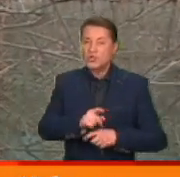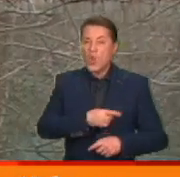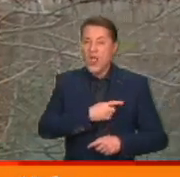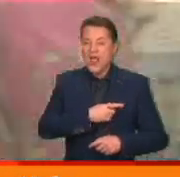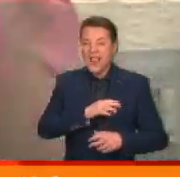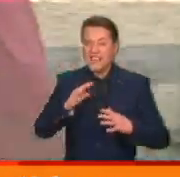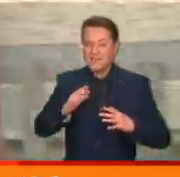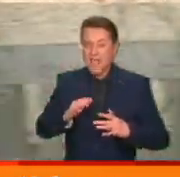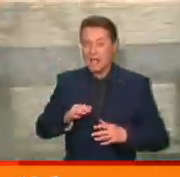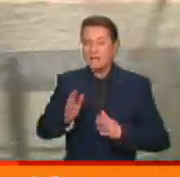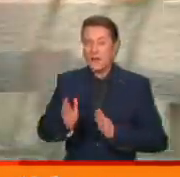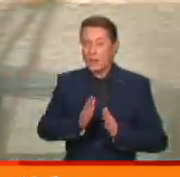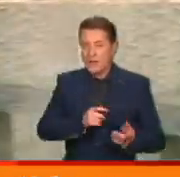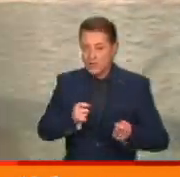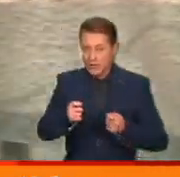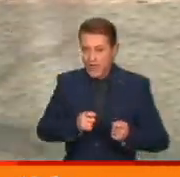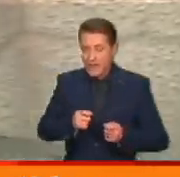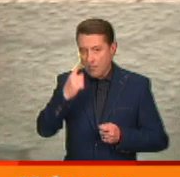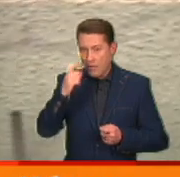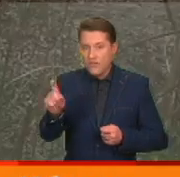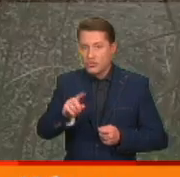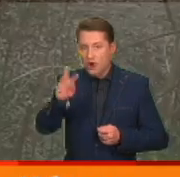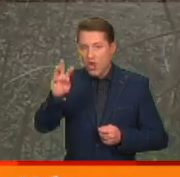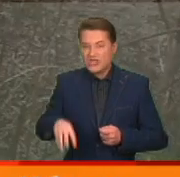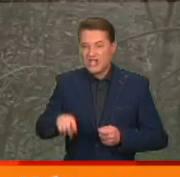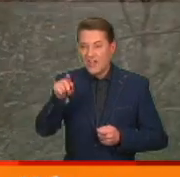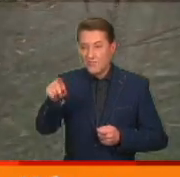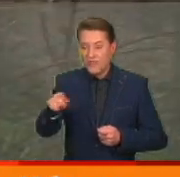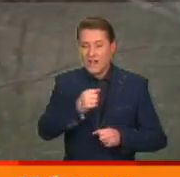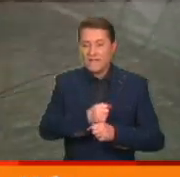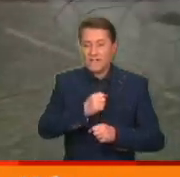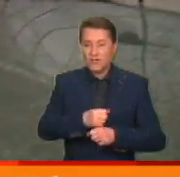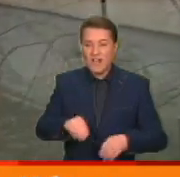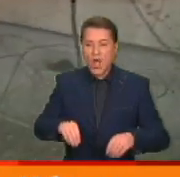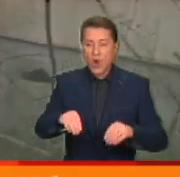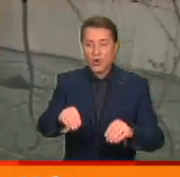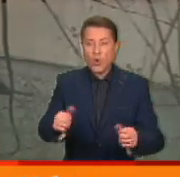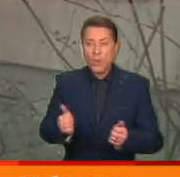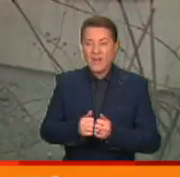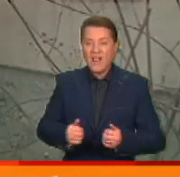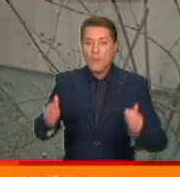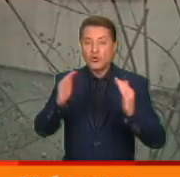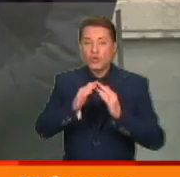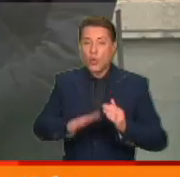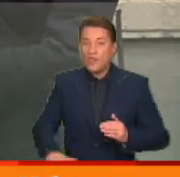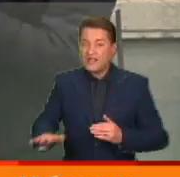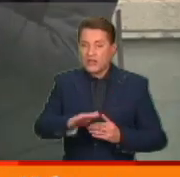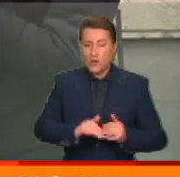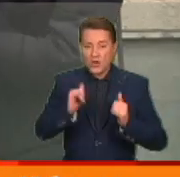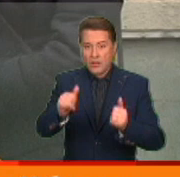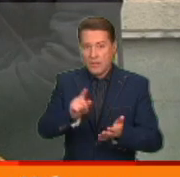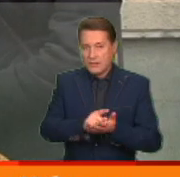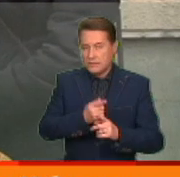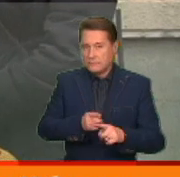із упорядкування та повідомив, що її оштрафували, бо влаштувала город на прибудинковій території. Для пенсіонерки це